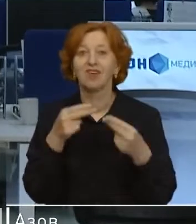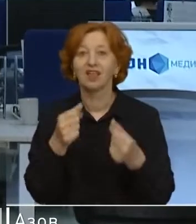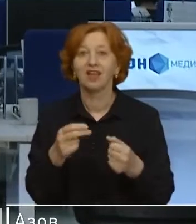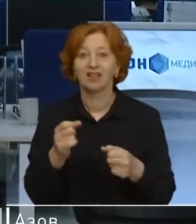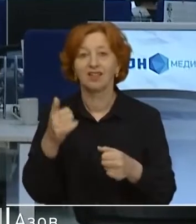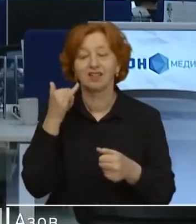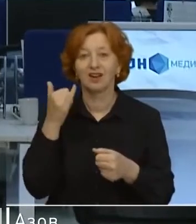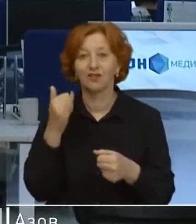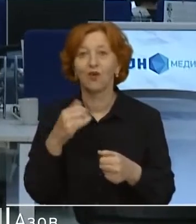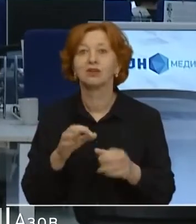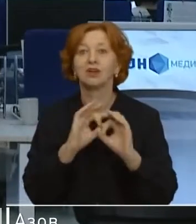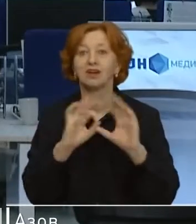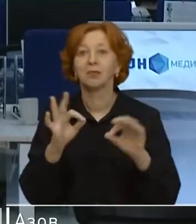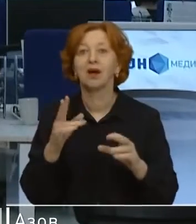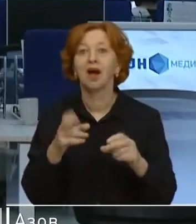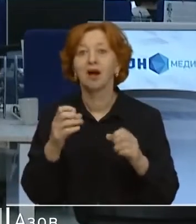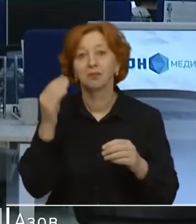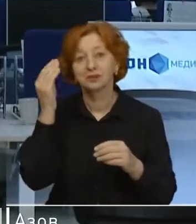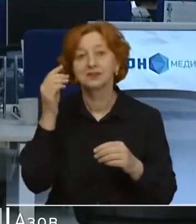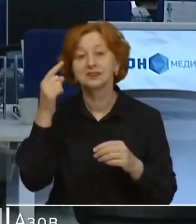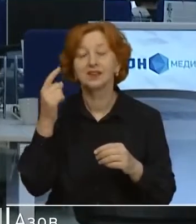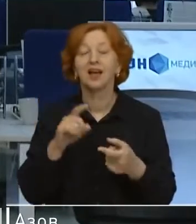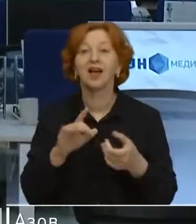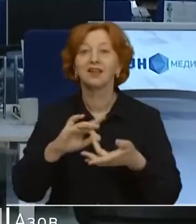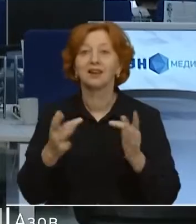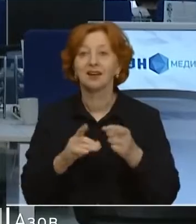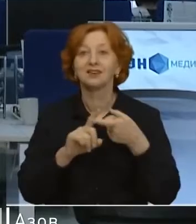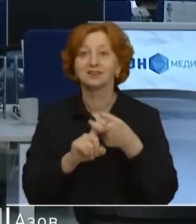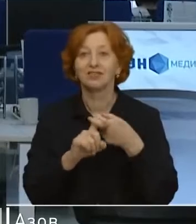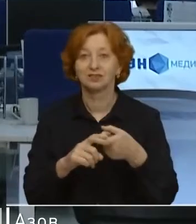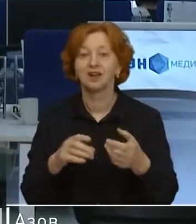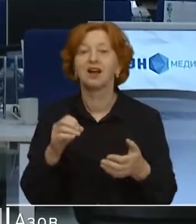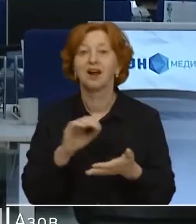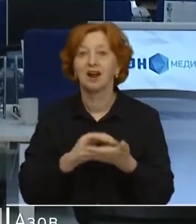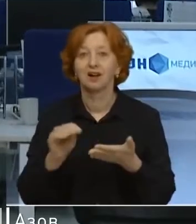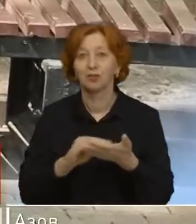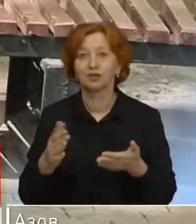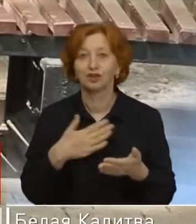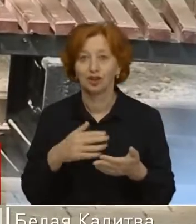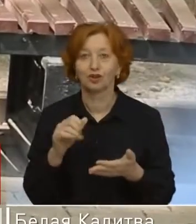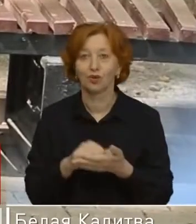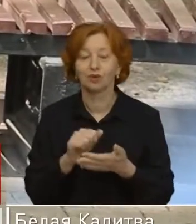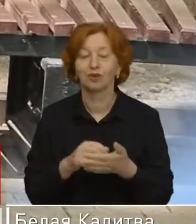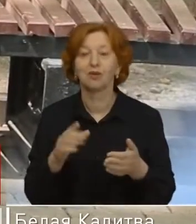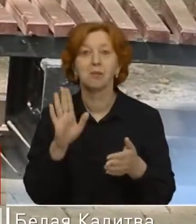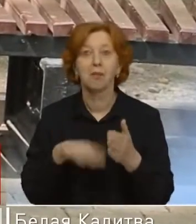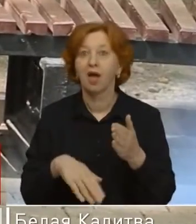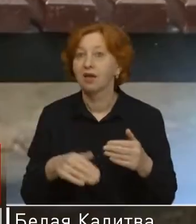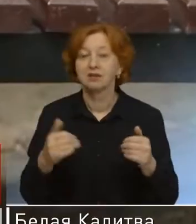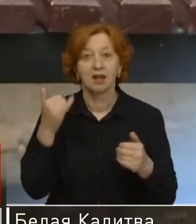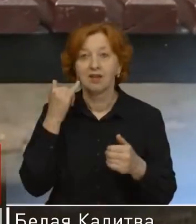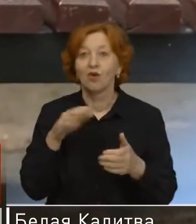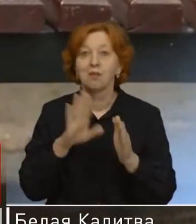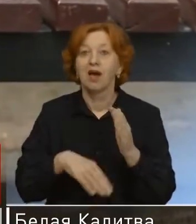стать заложником психического расстройства под названием «интернет-зависимость»? Репортаж Алины Высоцкой. Без телефона, как без рук.